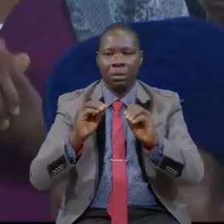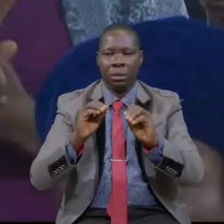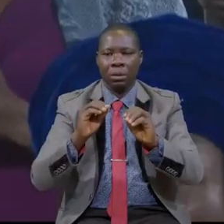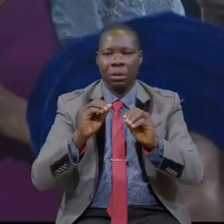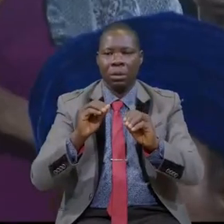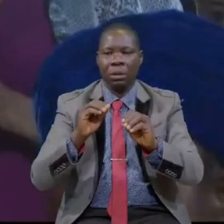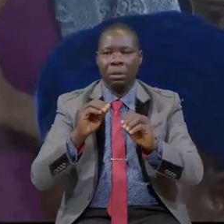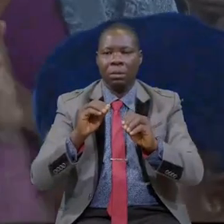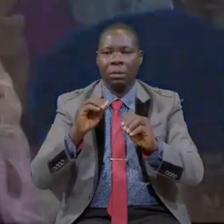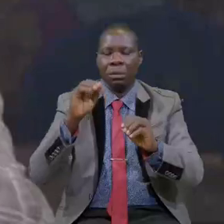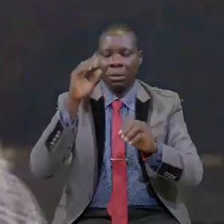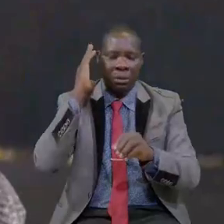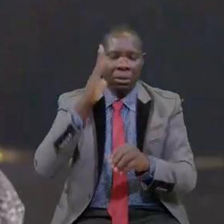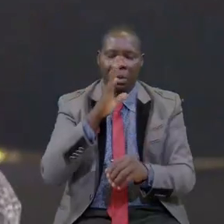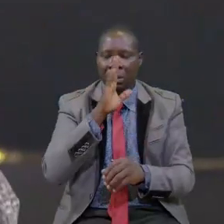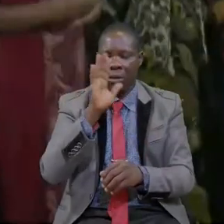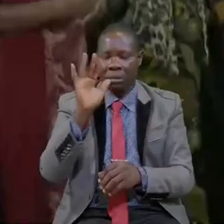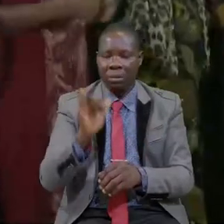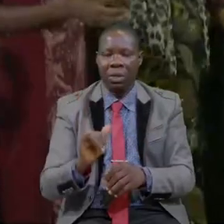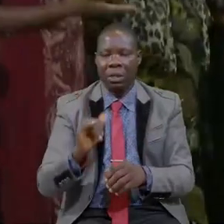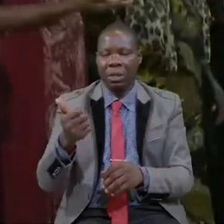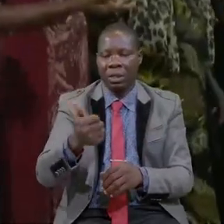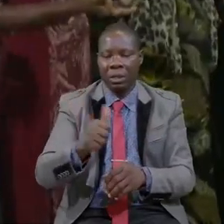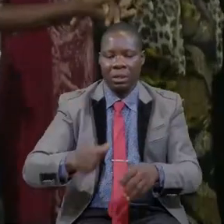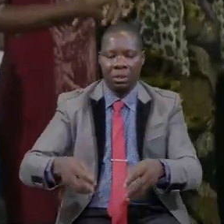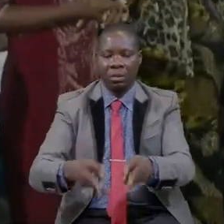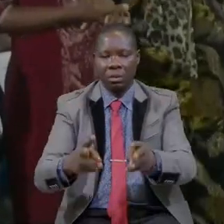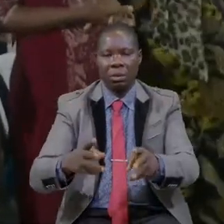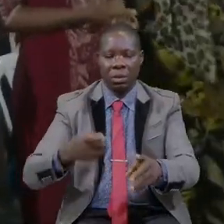ne pourra vous nuire.